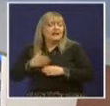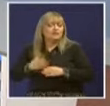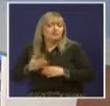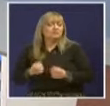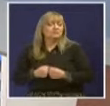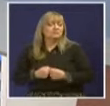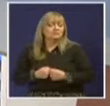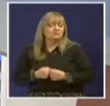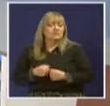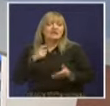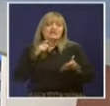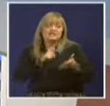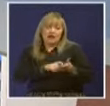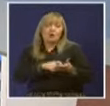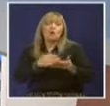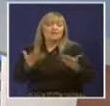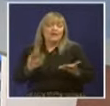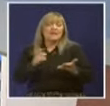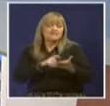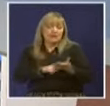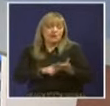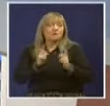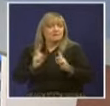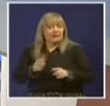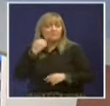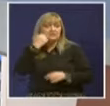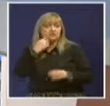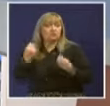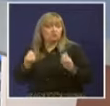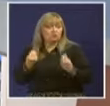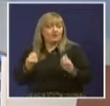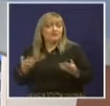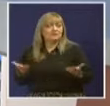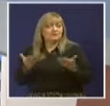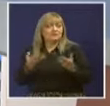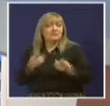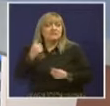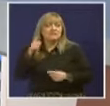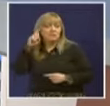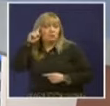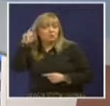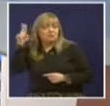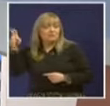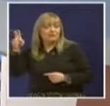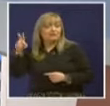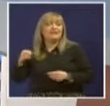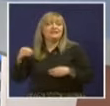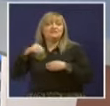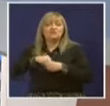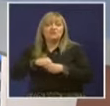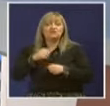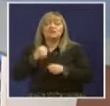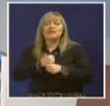че закона си е закон, нека да подобряваме нещата, но самото изпълнение, въвеждането, самата работа на